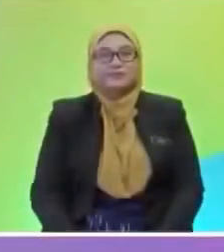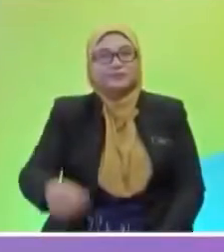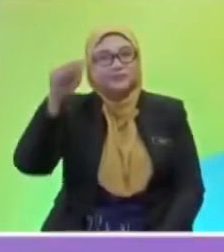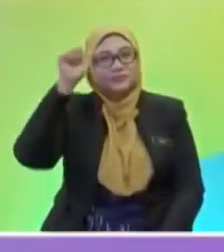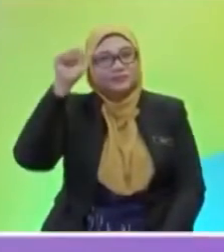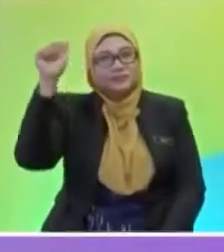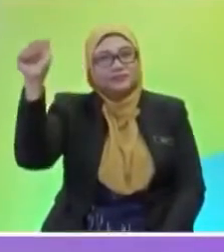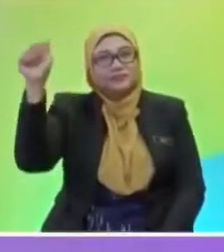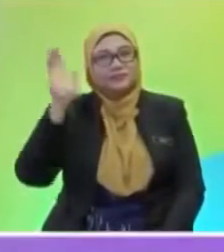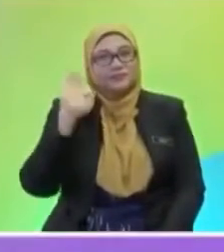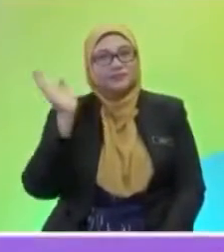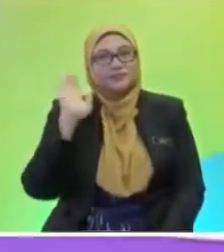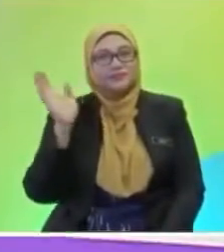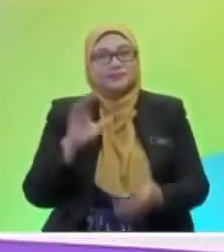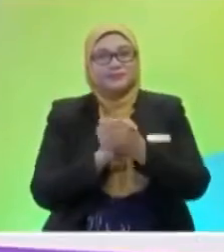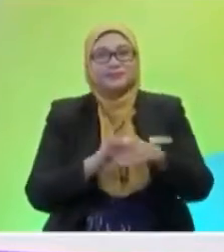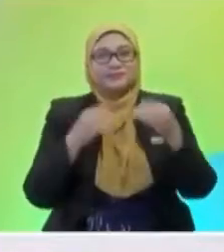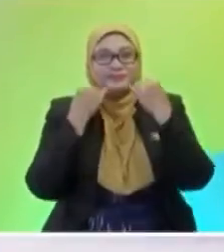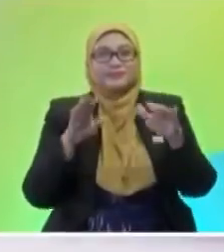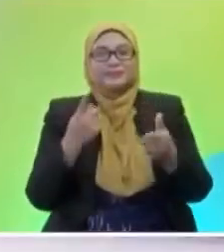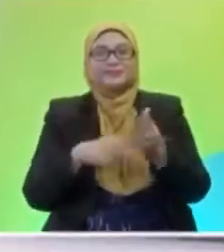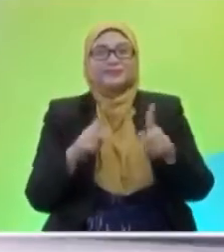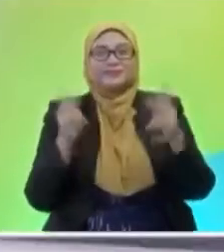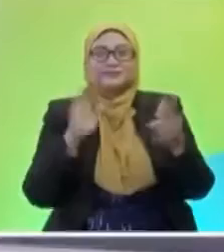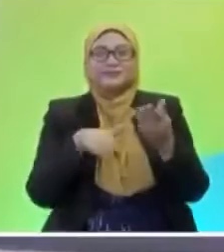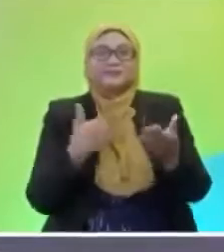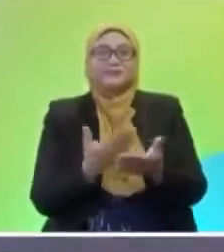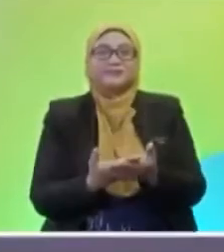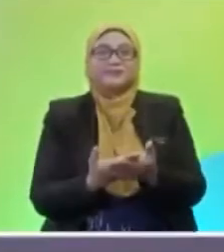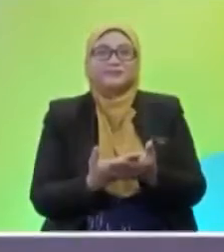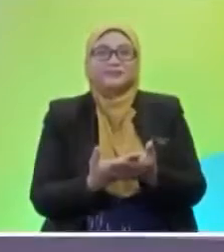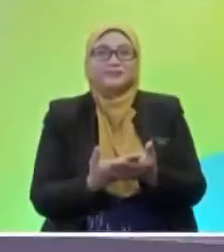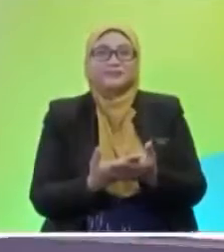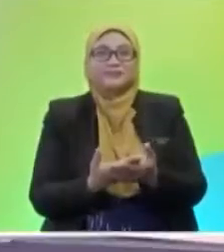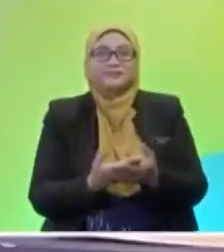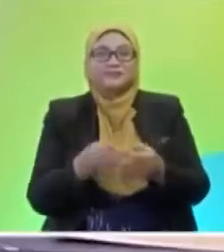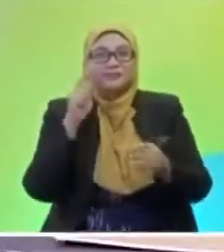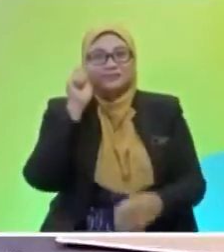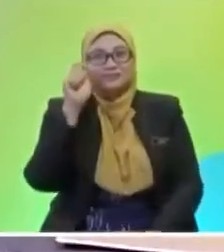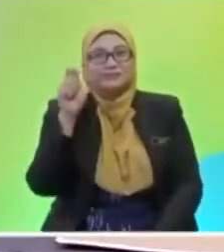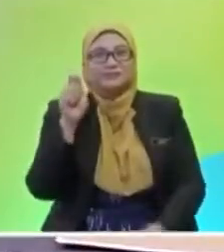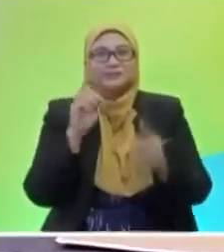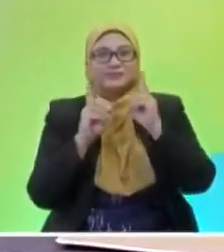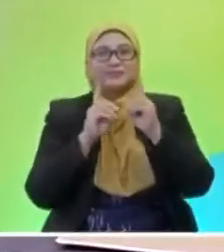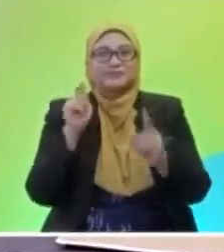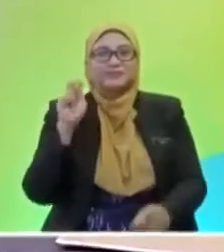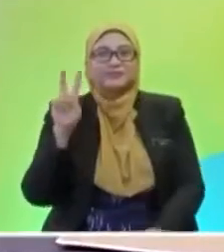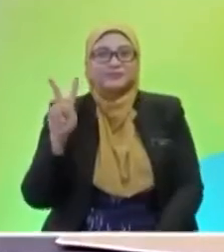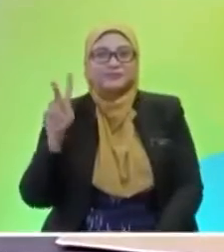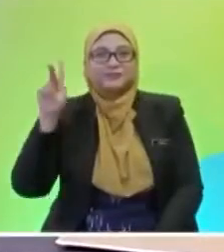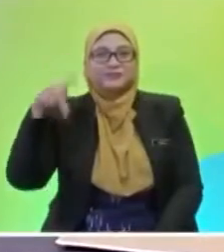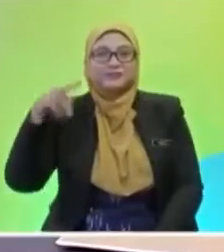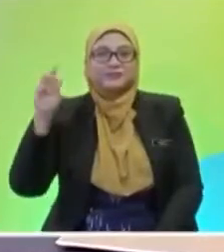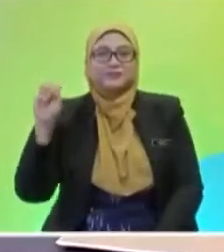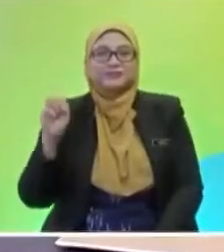Dan salam sejahtera. Apa khabar semua? Anda sedang menonton rancangan Didik TV KPM bersama saya Syafiqah